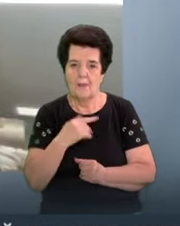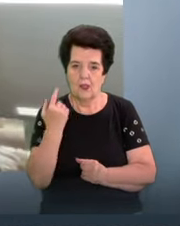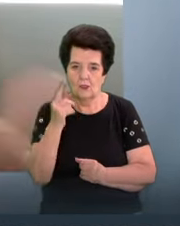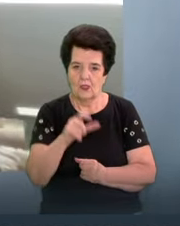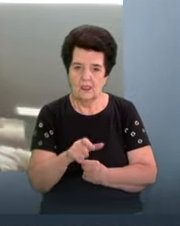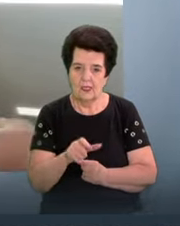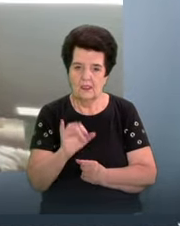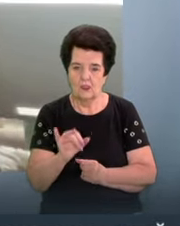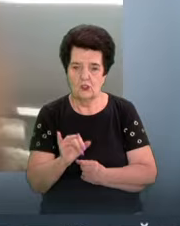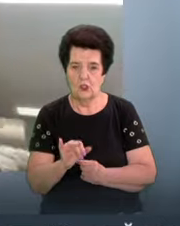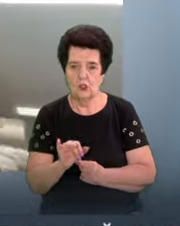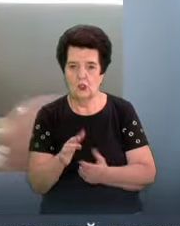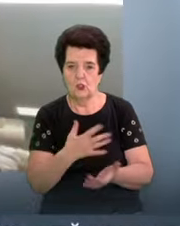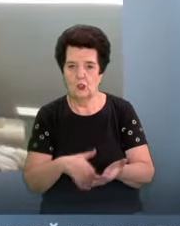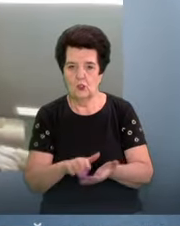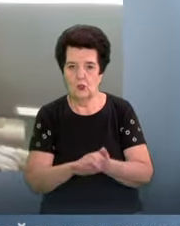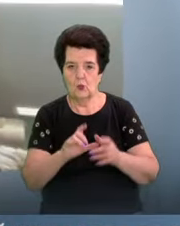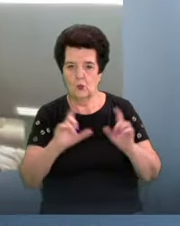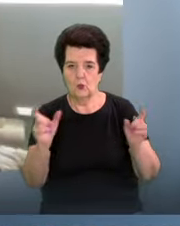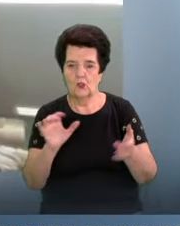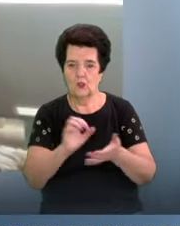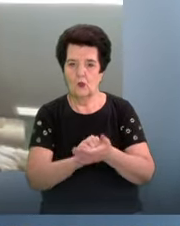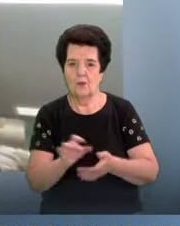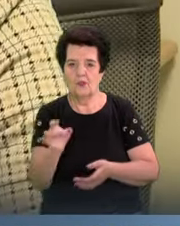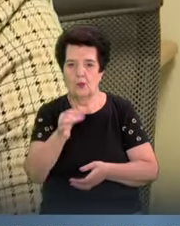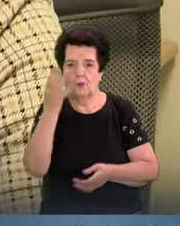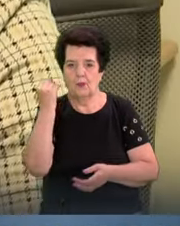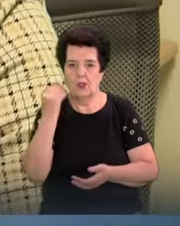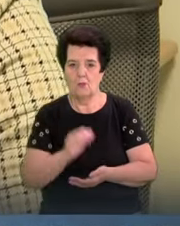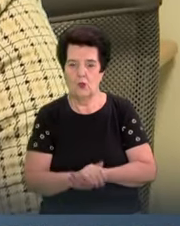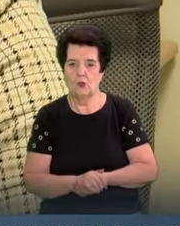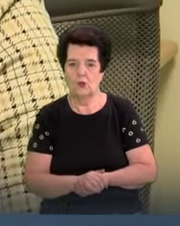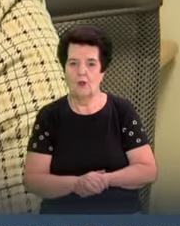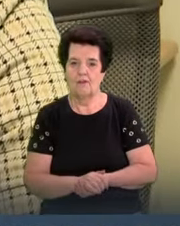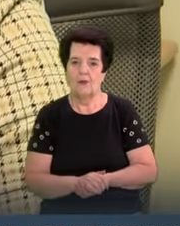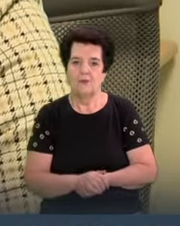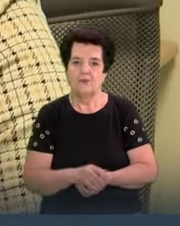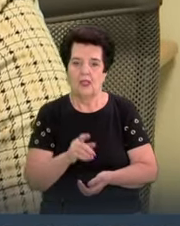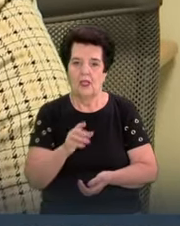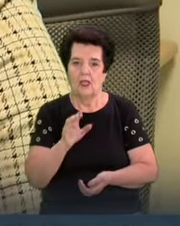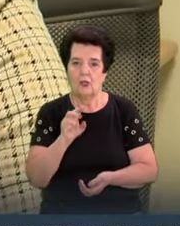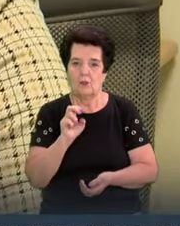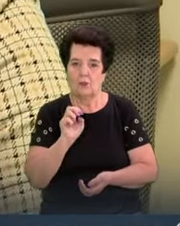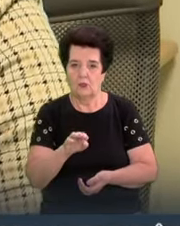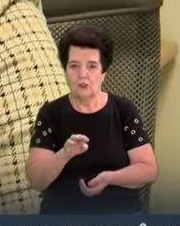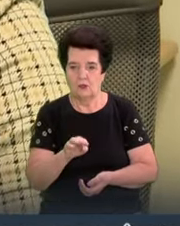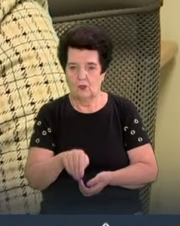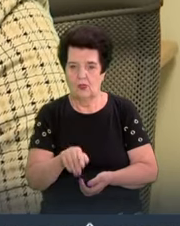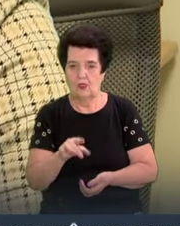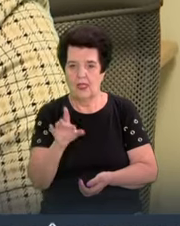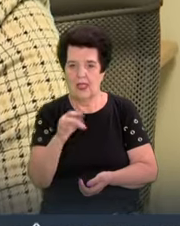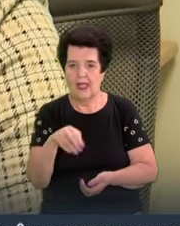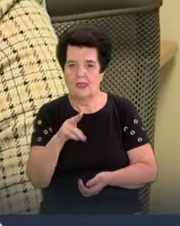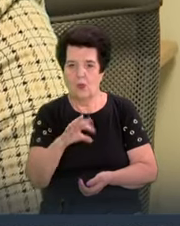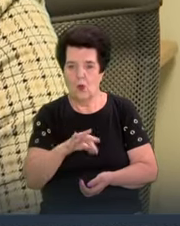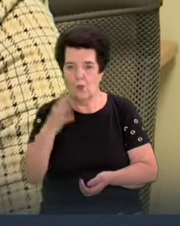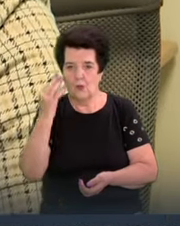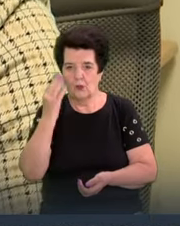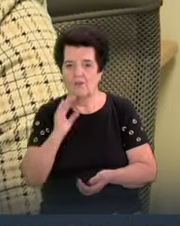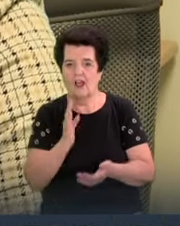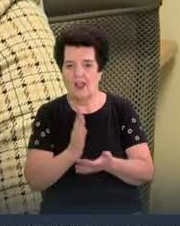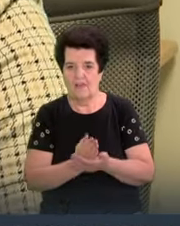personalității și structurilor care se ocupă de Republica Moldova. Știm că pentru postul Radio Moldova aveți o